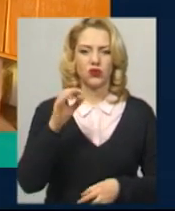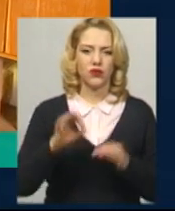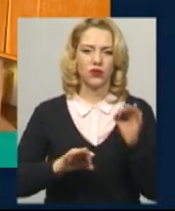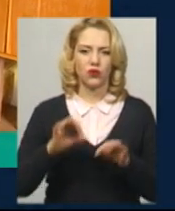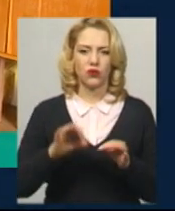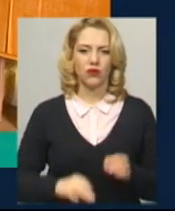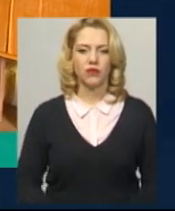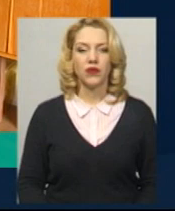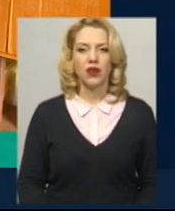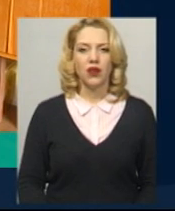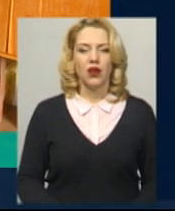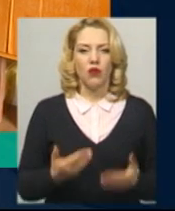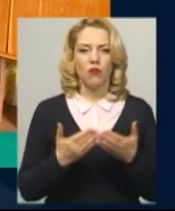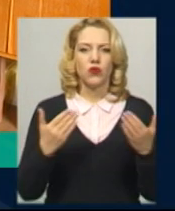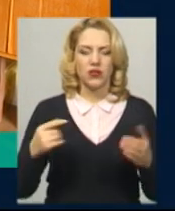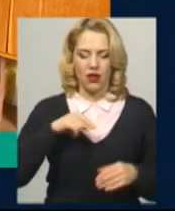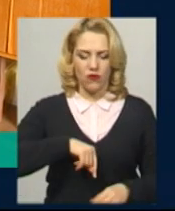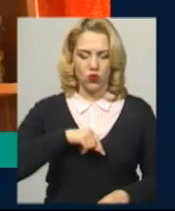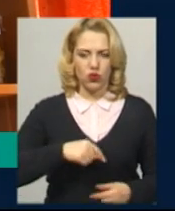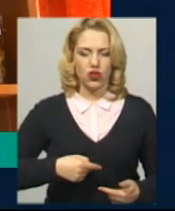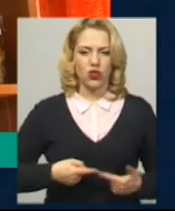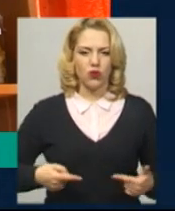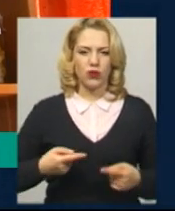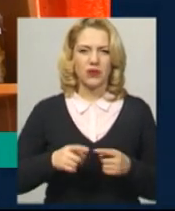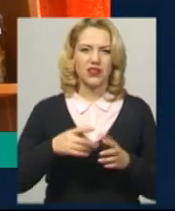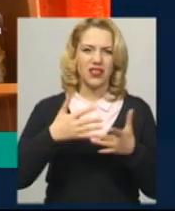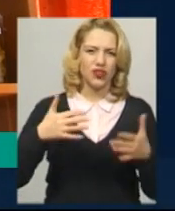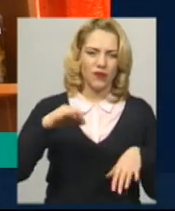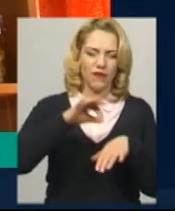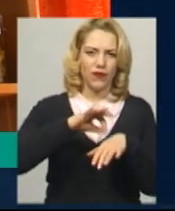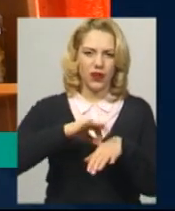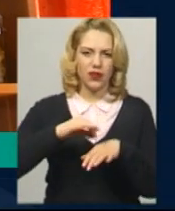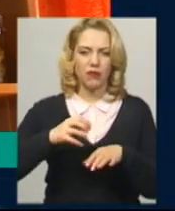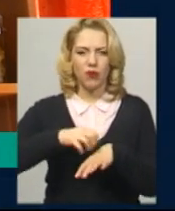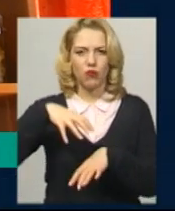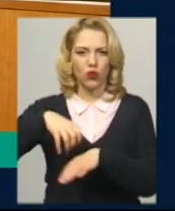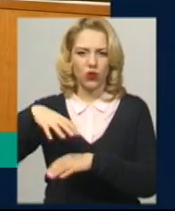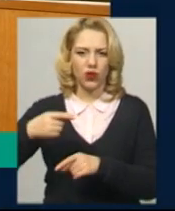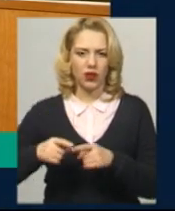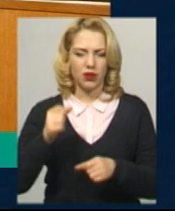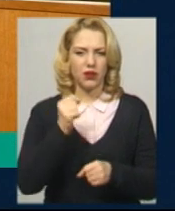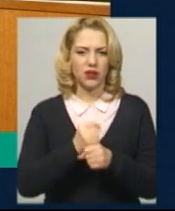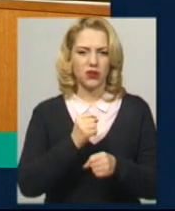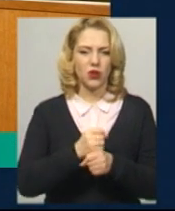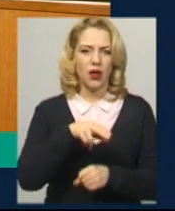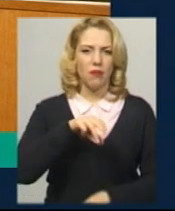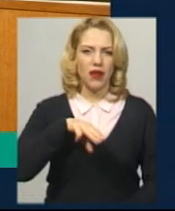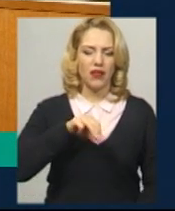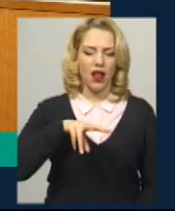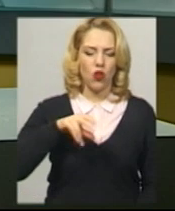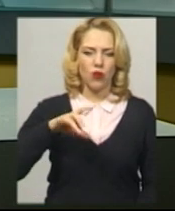100%. Музей внутрішніх органів людини з різноманітними вадами і пухлинами працює в музеї Хмельницького обласного патологоанатомічного центру.